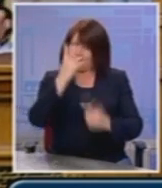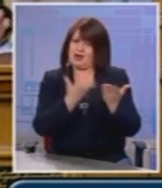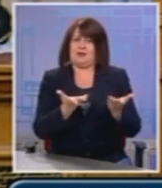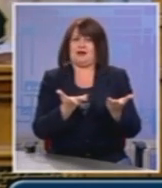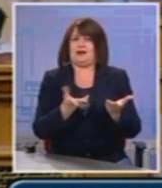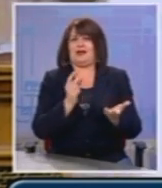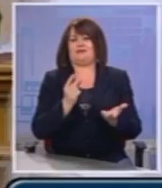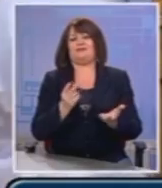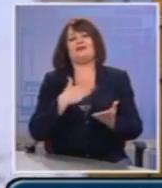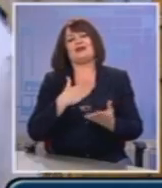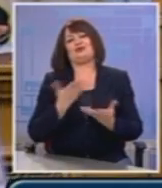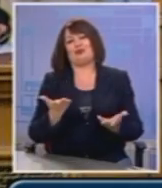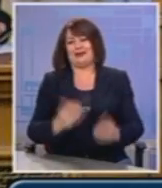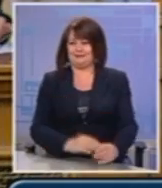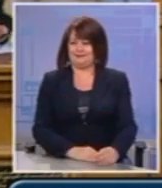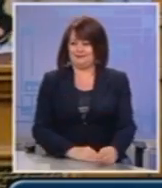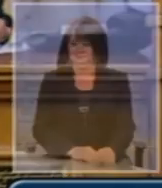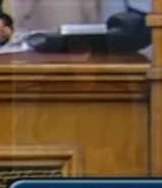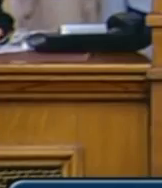κερδίσει σας ευχαριστώ πάρα